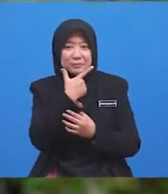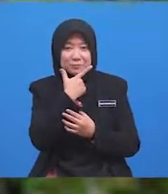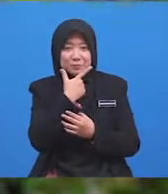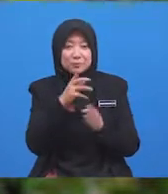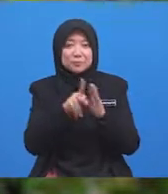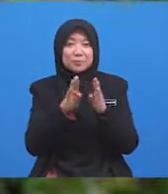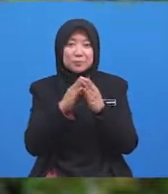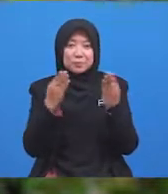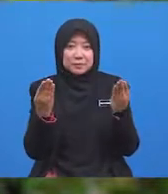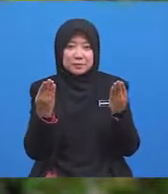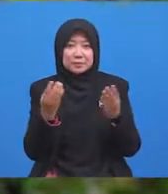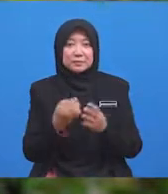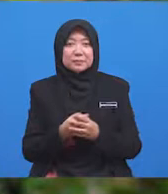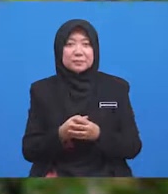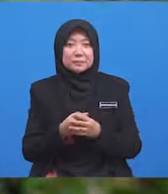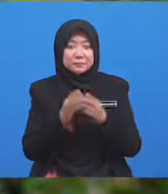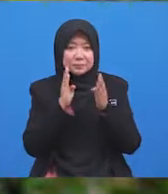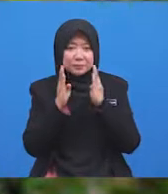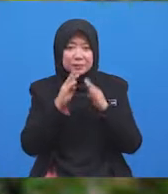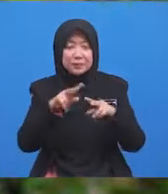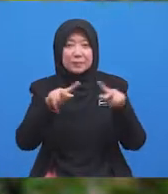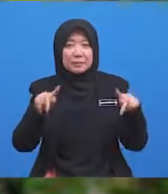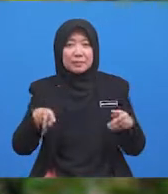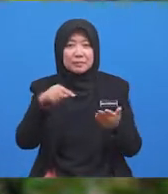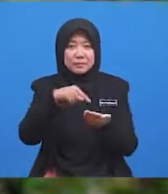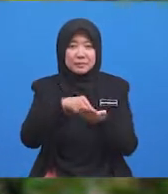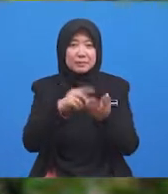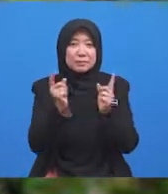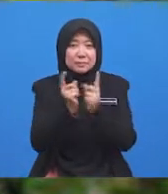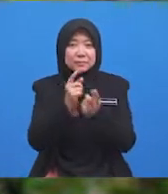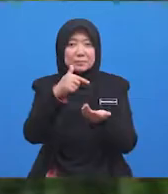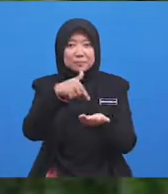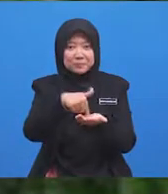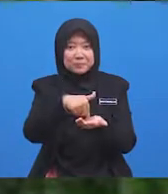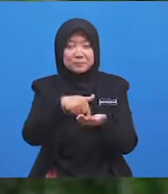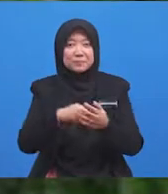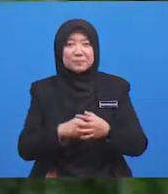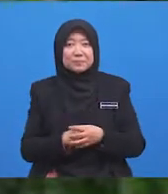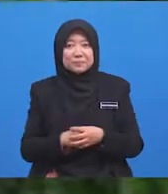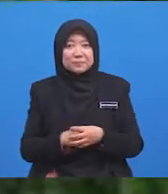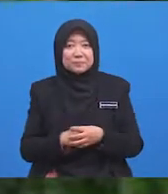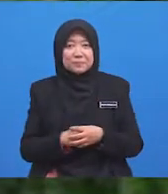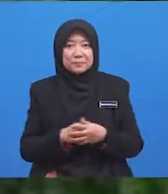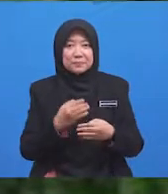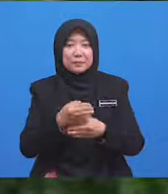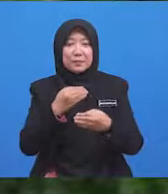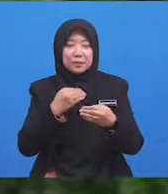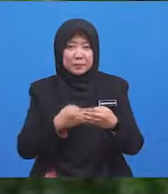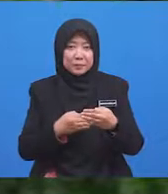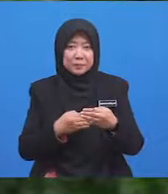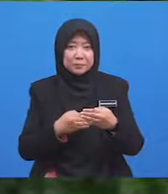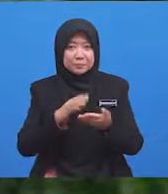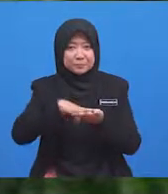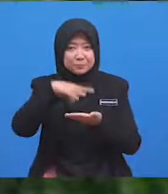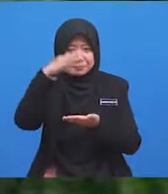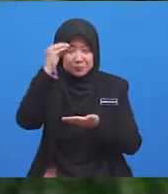pembuka K5 di pentas ini bersua kembali sebelum tirai sesi